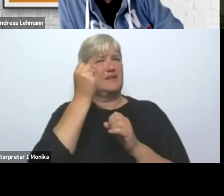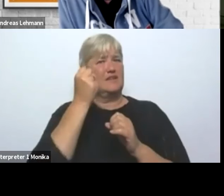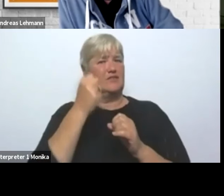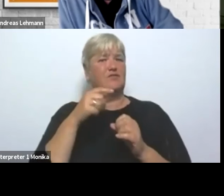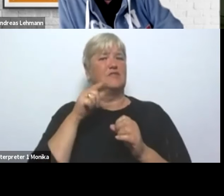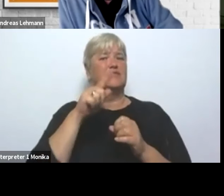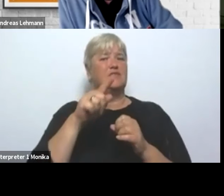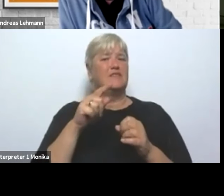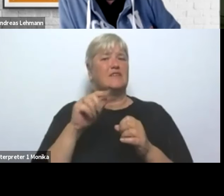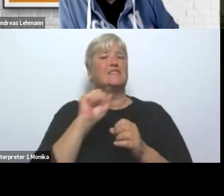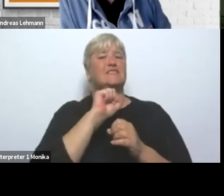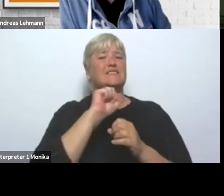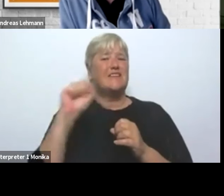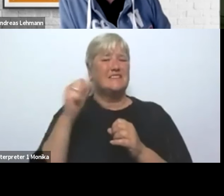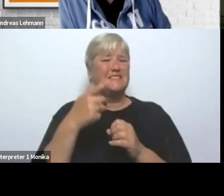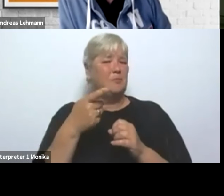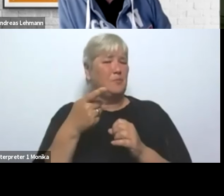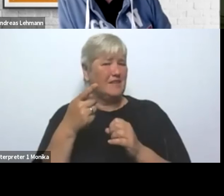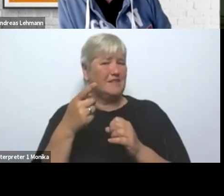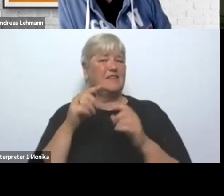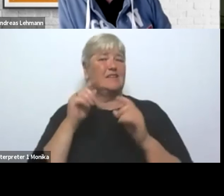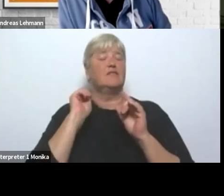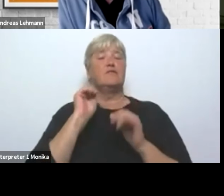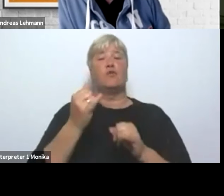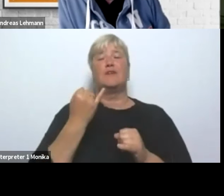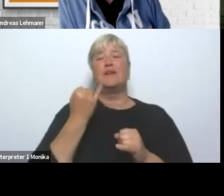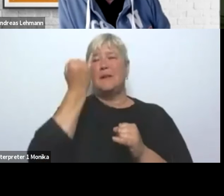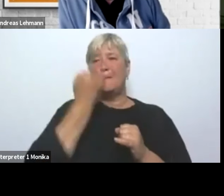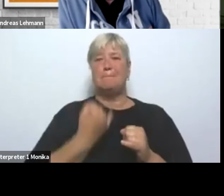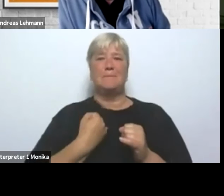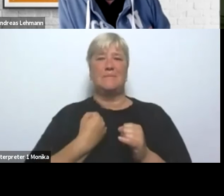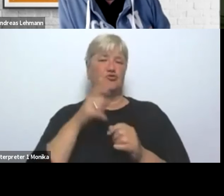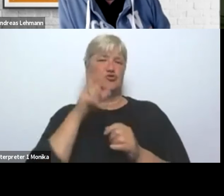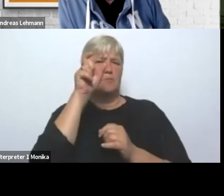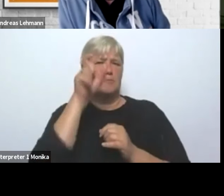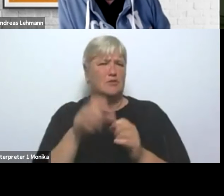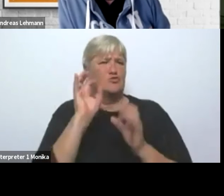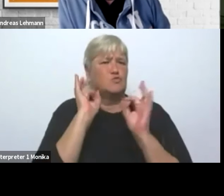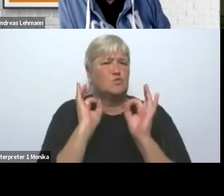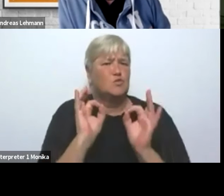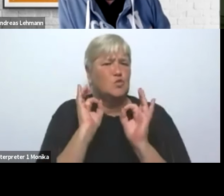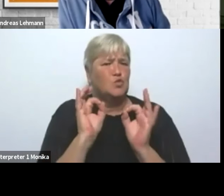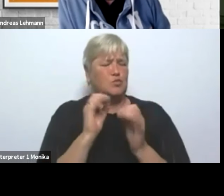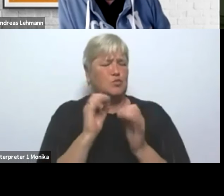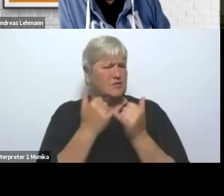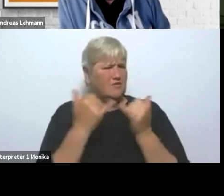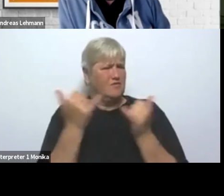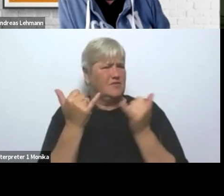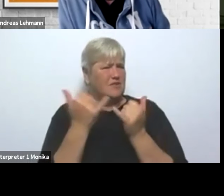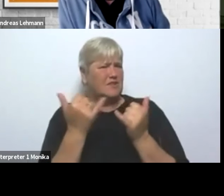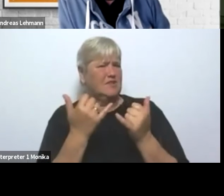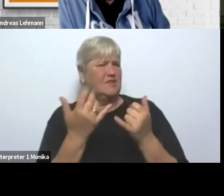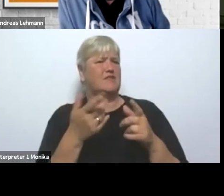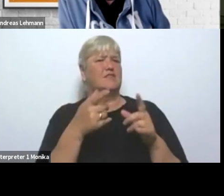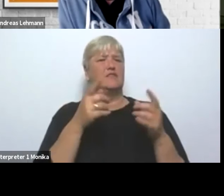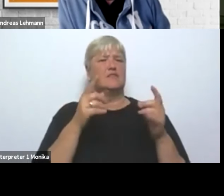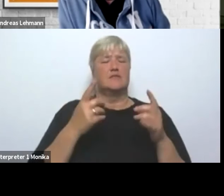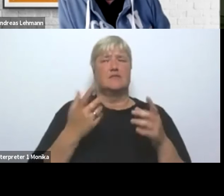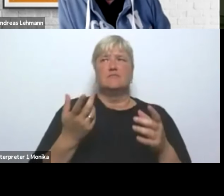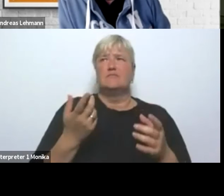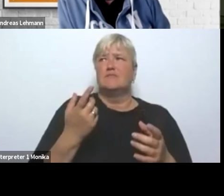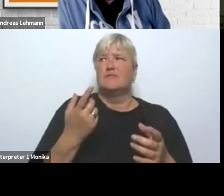Responsibility, also soziale Verantwortung, das Image, der Mensch möchte ja gut sein. Inwieweit trägt das auch oder